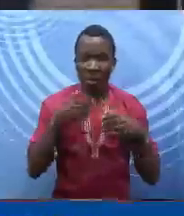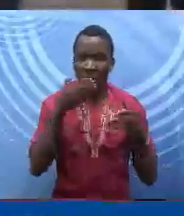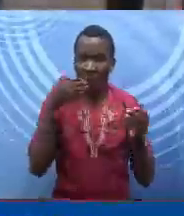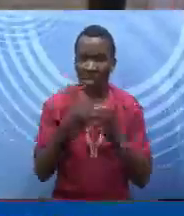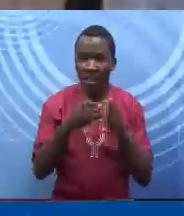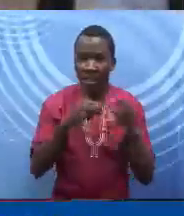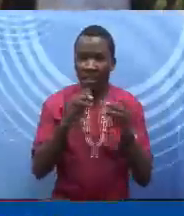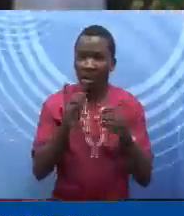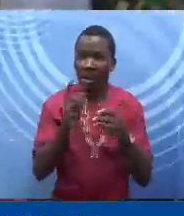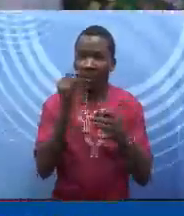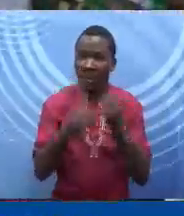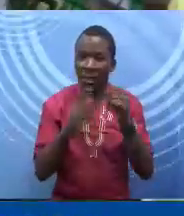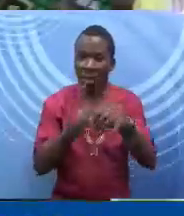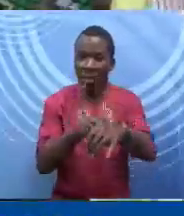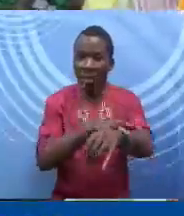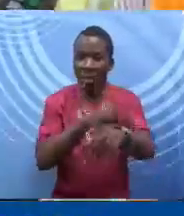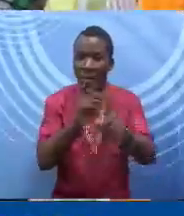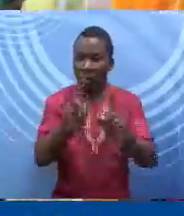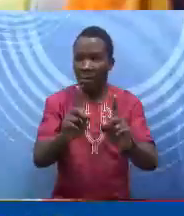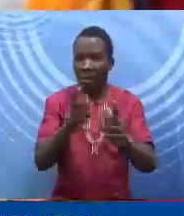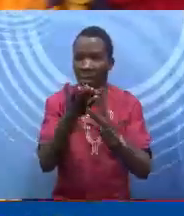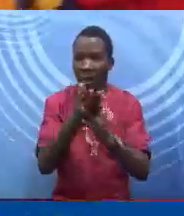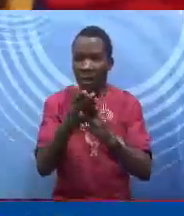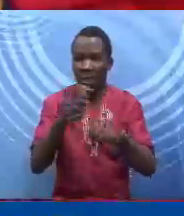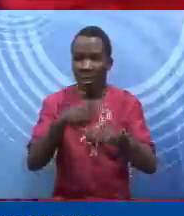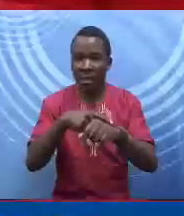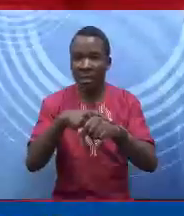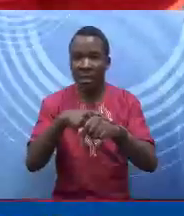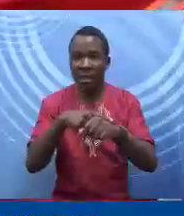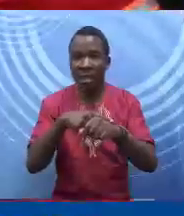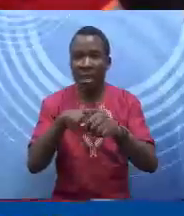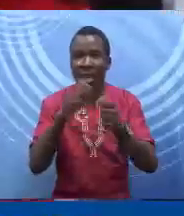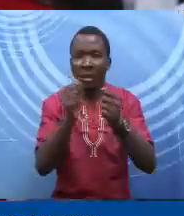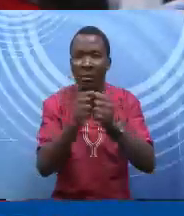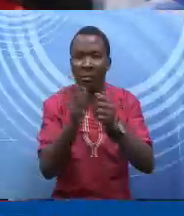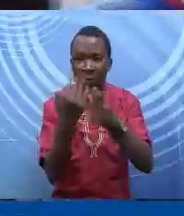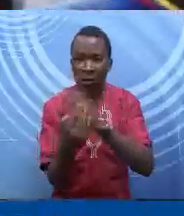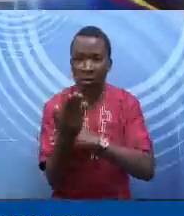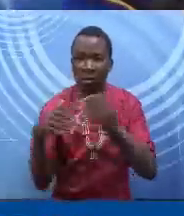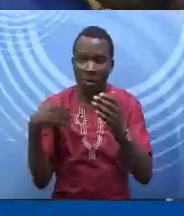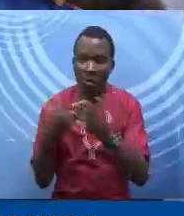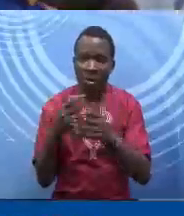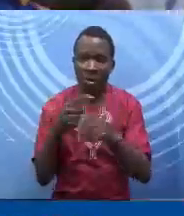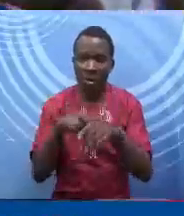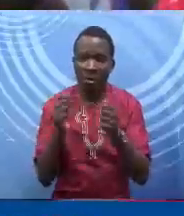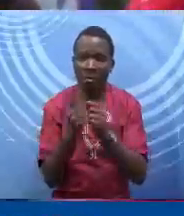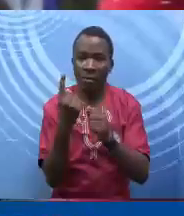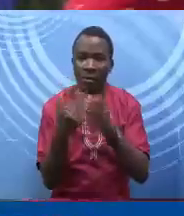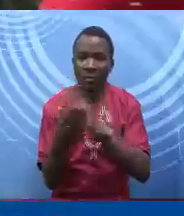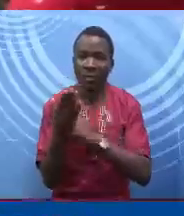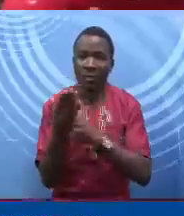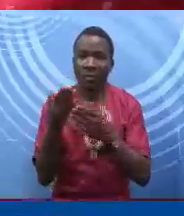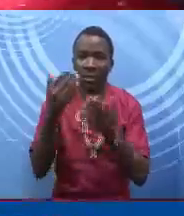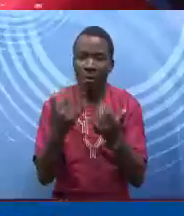soko ntabwo rimara mu mwanya munini, hagati ya saa yine na saa tanu riba rishize. Oya birakidutwaye nkuko nabivuze, ariko ntabwo turacika